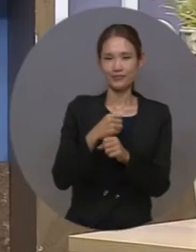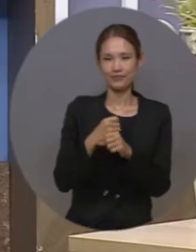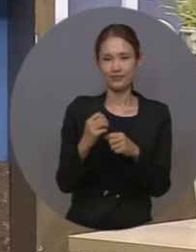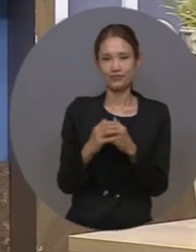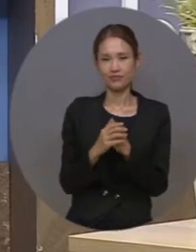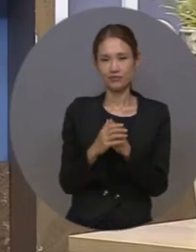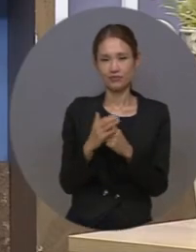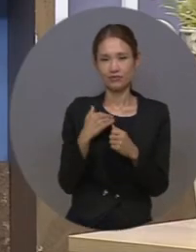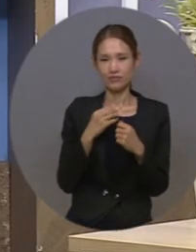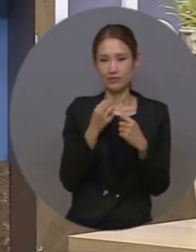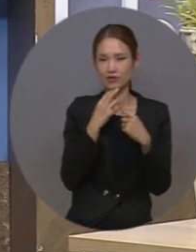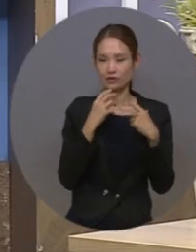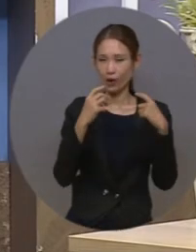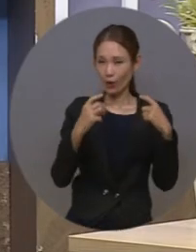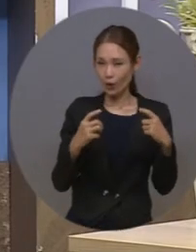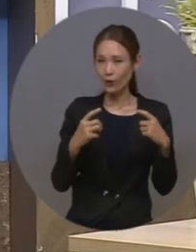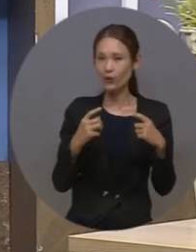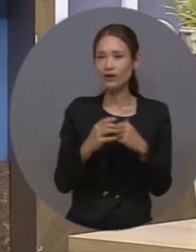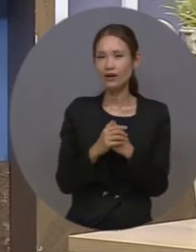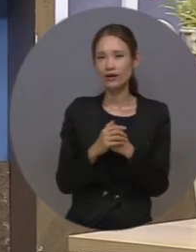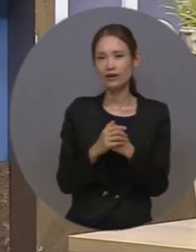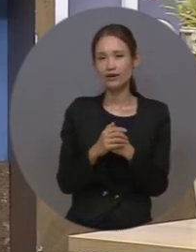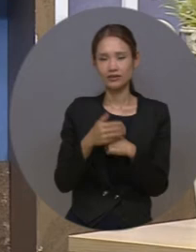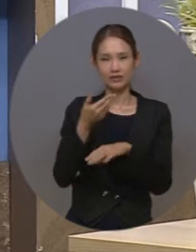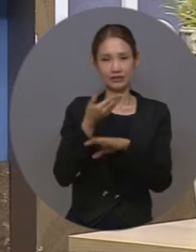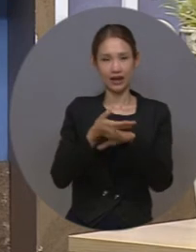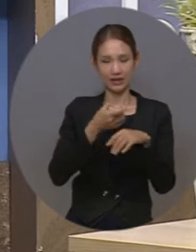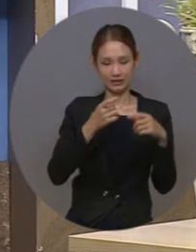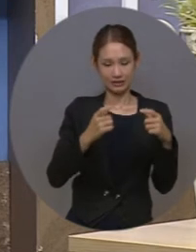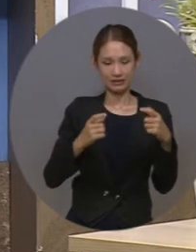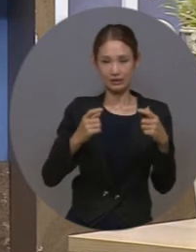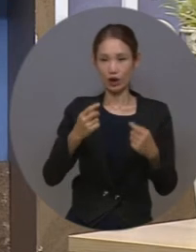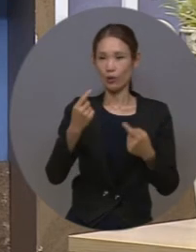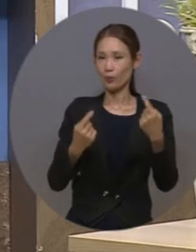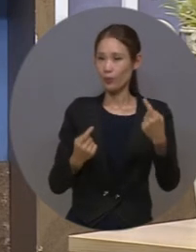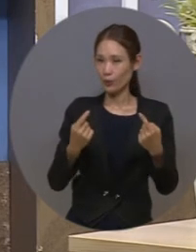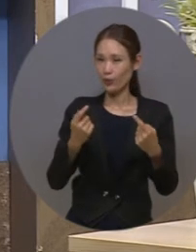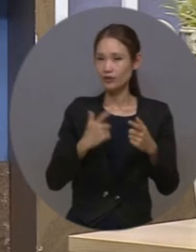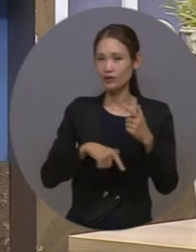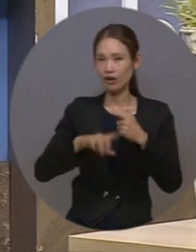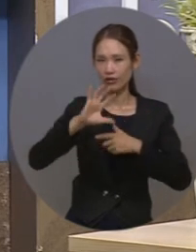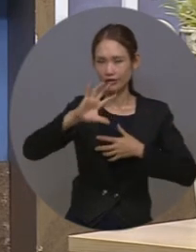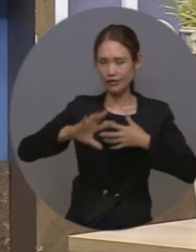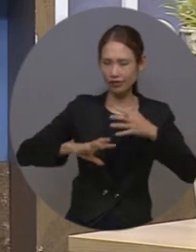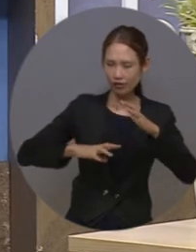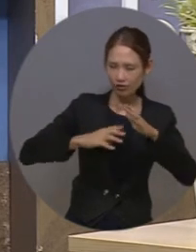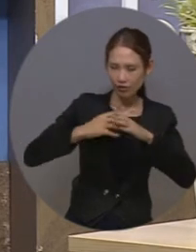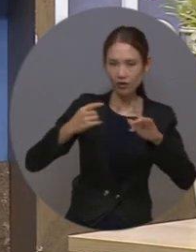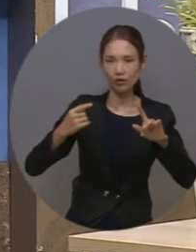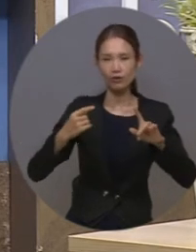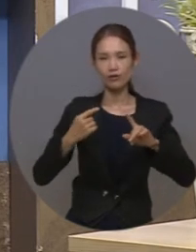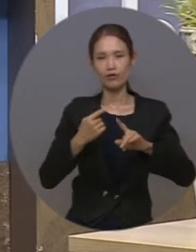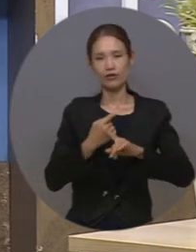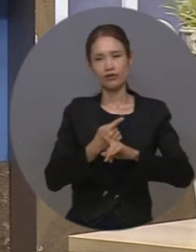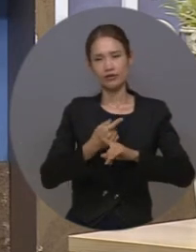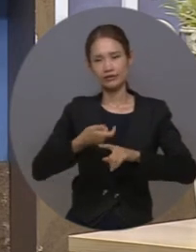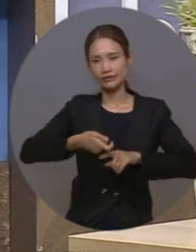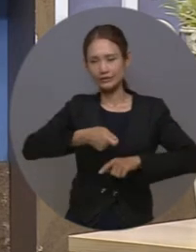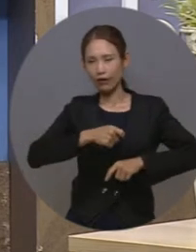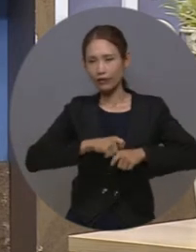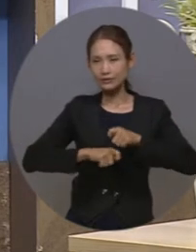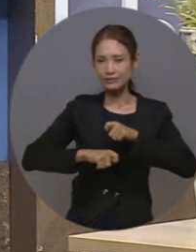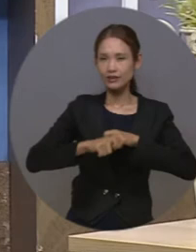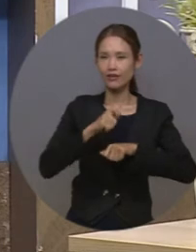이제 저도 이 경기도라고 하면 좀 다른 지역보다는 더 혁신적이고 뭐 뭔가 더